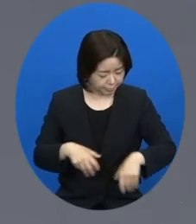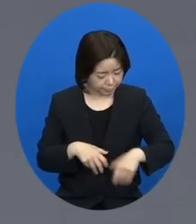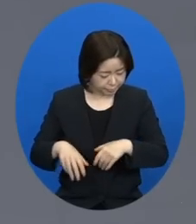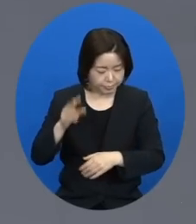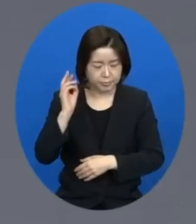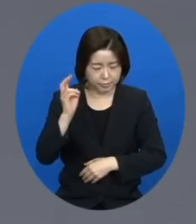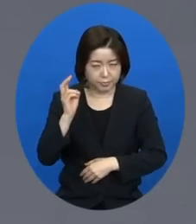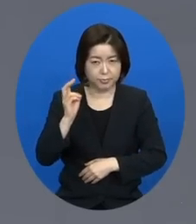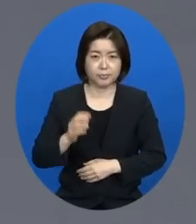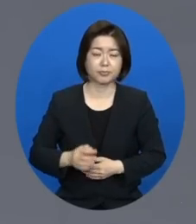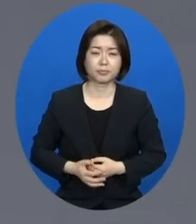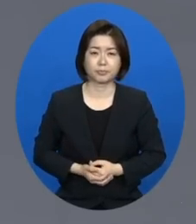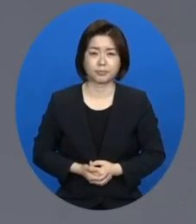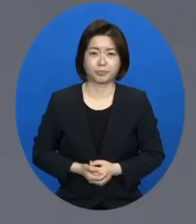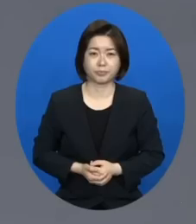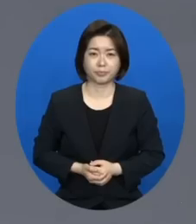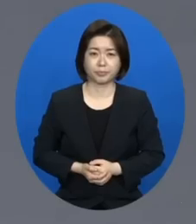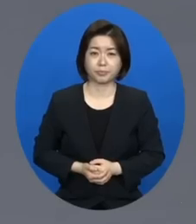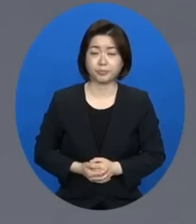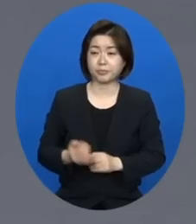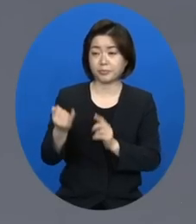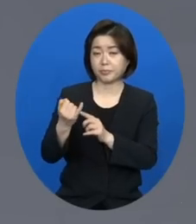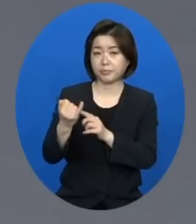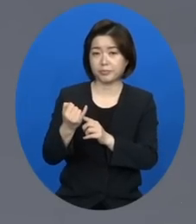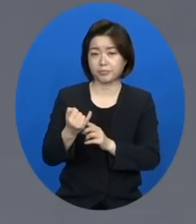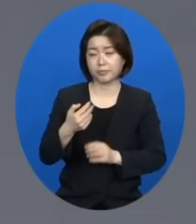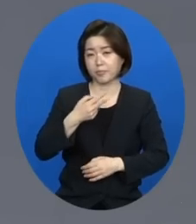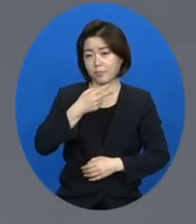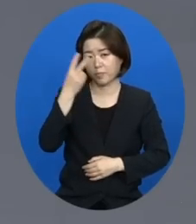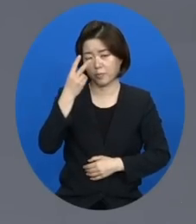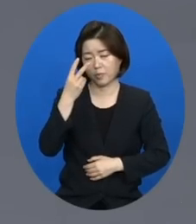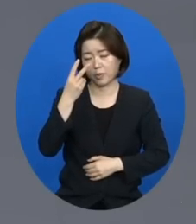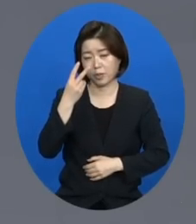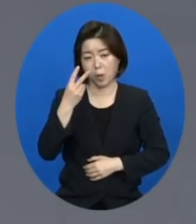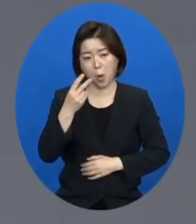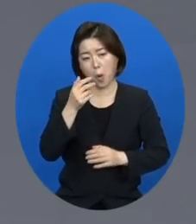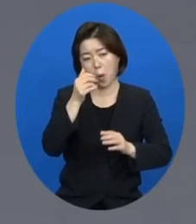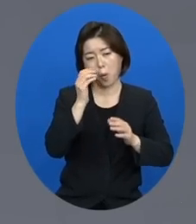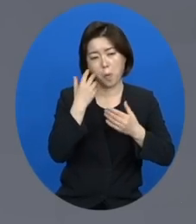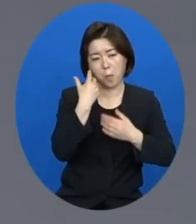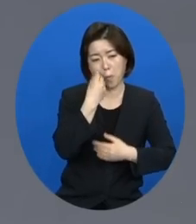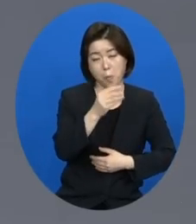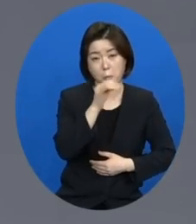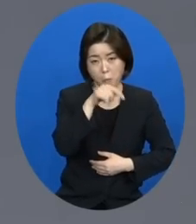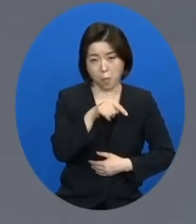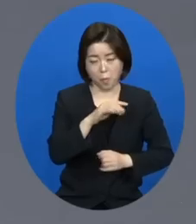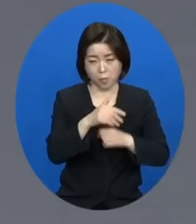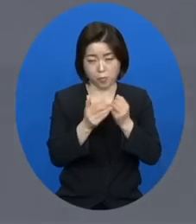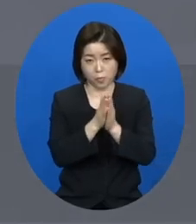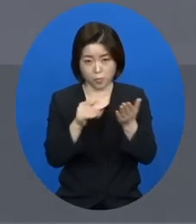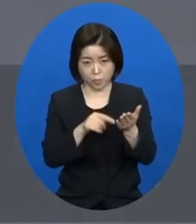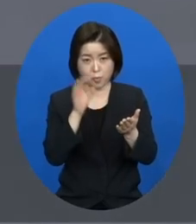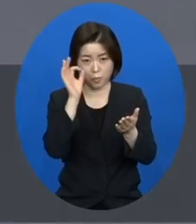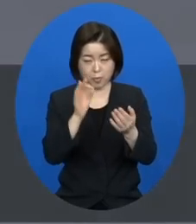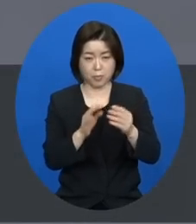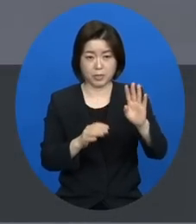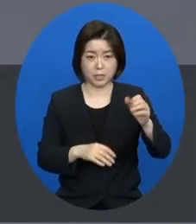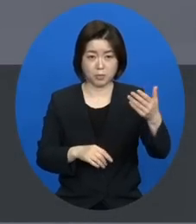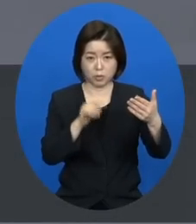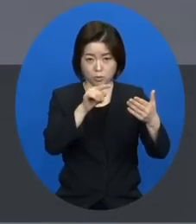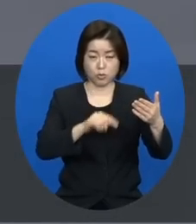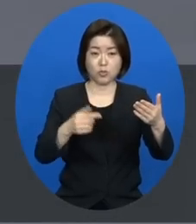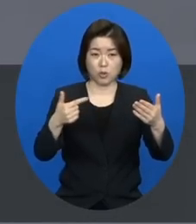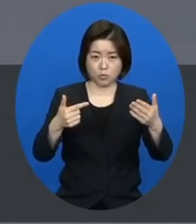않았을까 싶은데 이 여인이 왜 요셉에게 끌렸을까? 여러분 성경은 그 이유를 말하고 있어요. 6절 말씀 보시기 바랍니다.